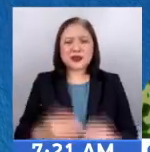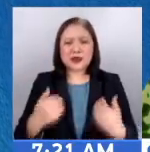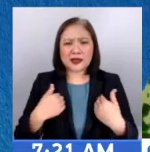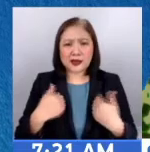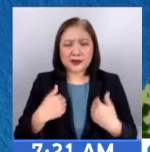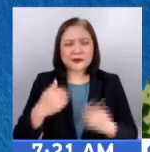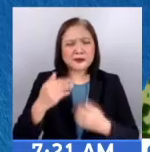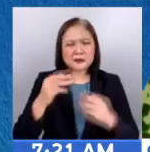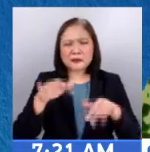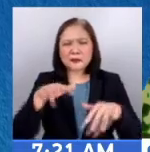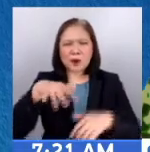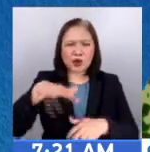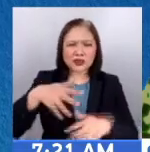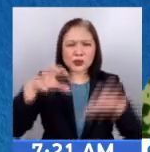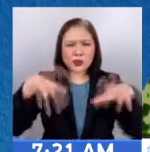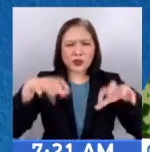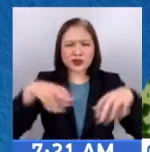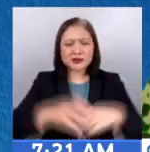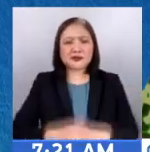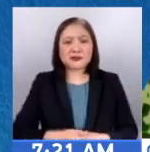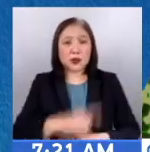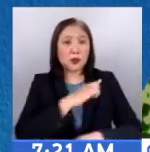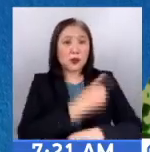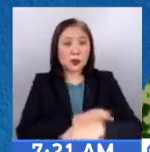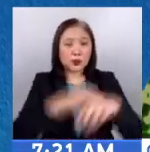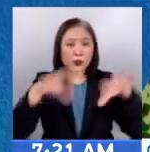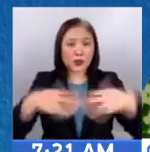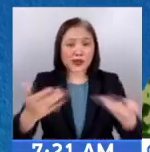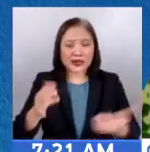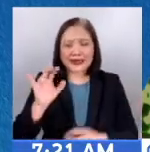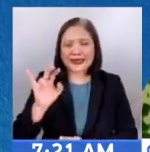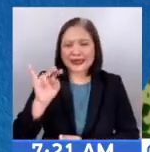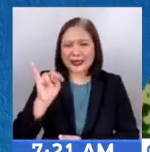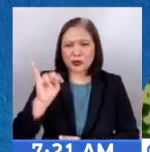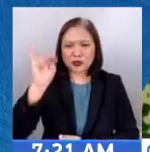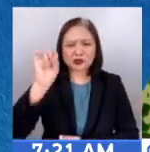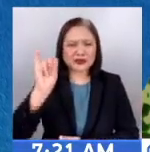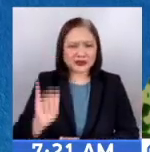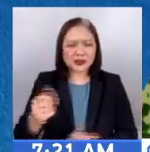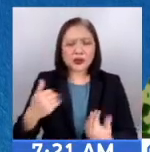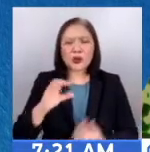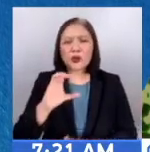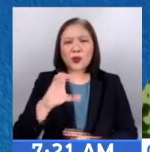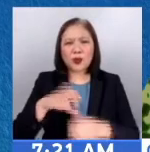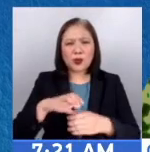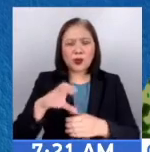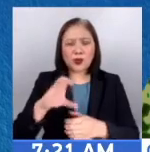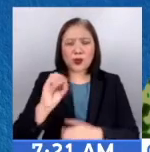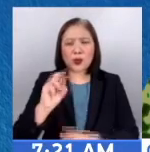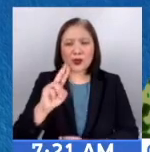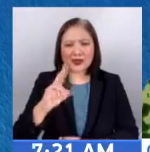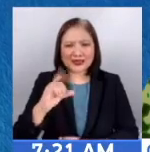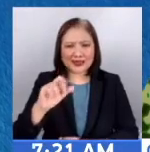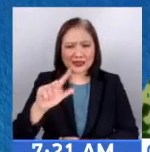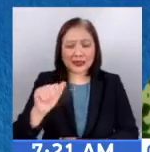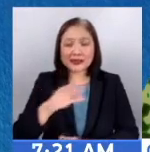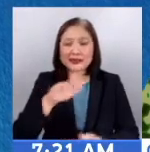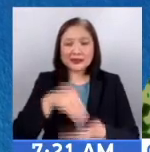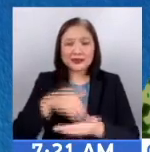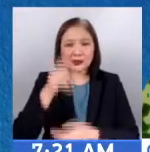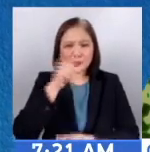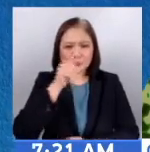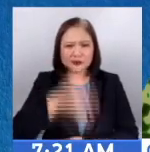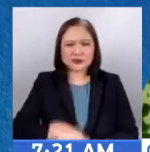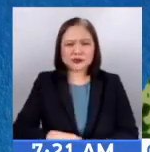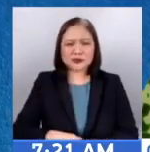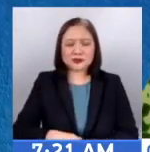malalakas na ulan mga kapuso, nandito sa may Ilocos Region, Cordillera at ilang bahagi ng Central Luzon. So yung mga kulay orange na yan,